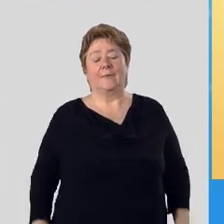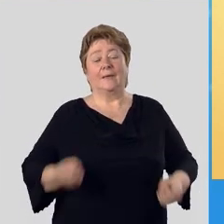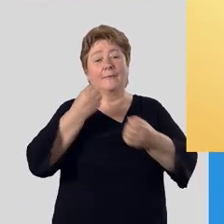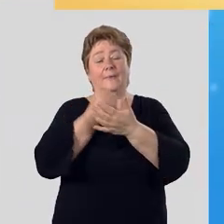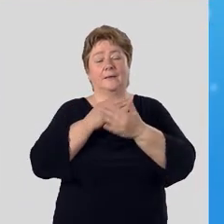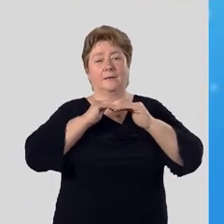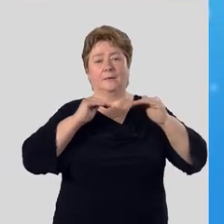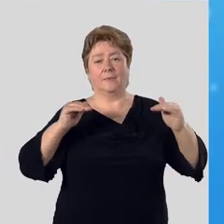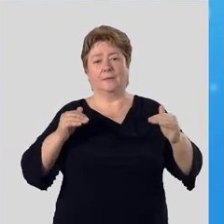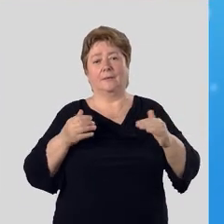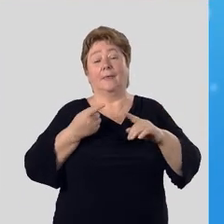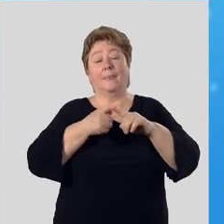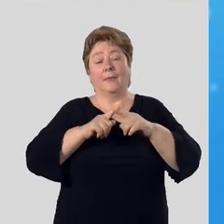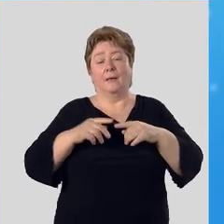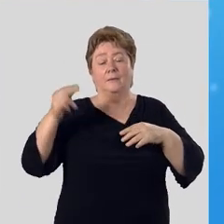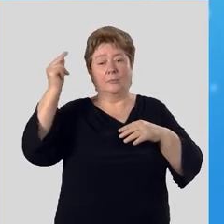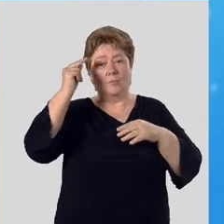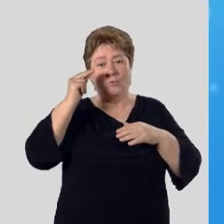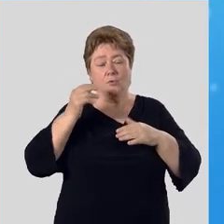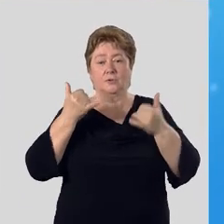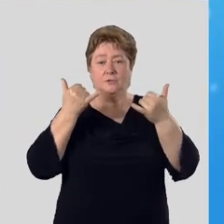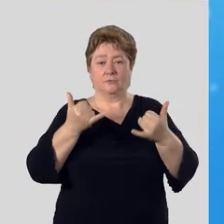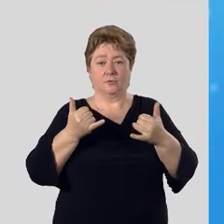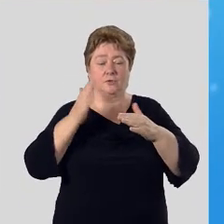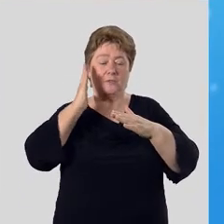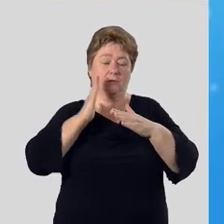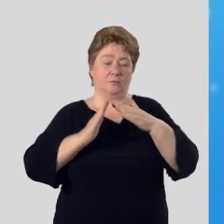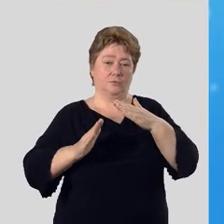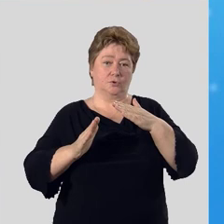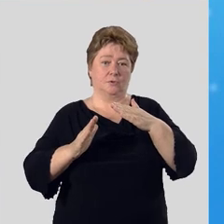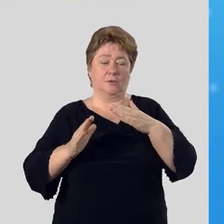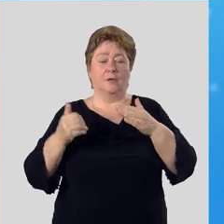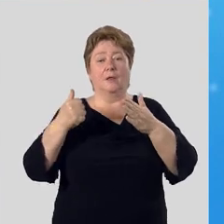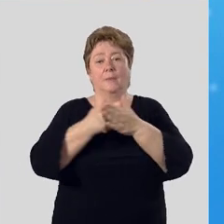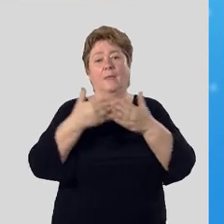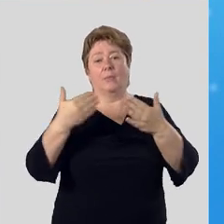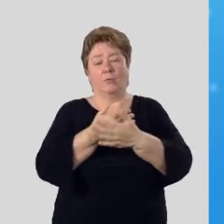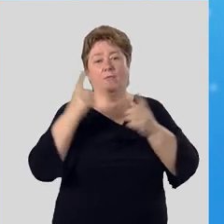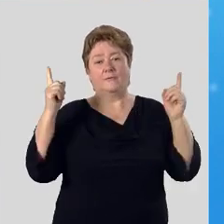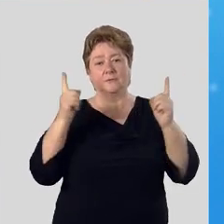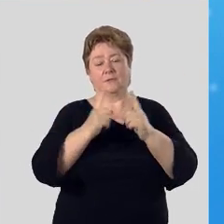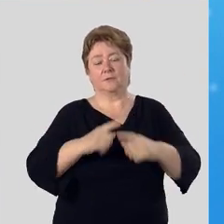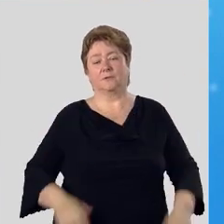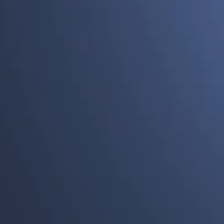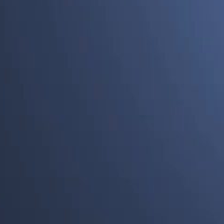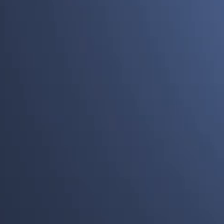Дорогие ребята, на этом наш урок сегодня закончен. До новых встреч!